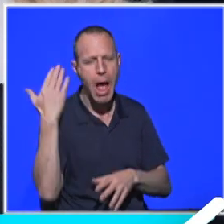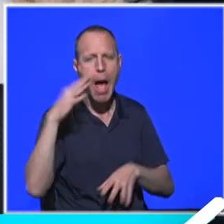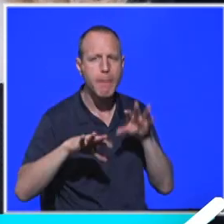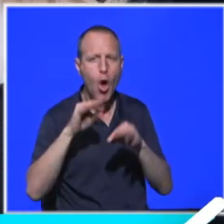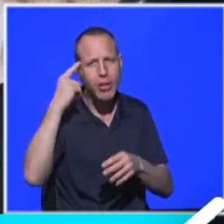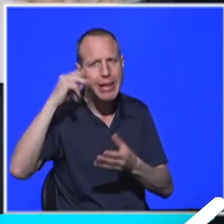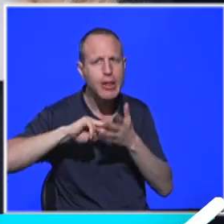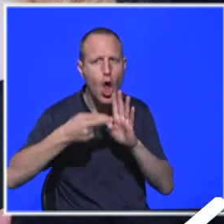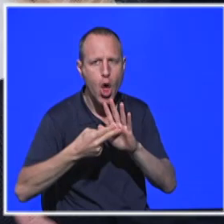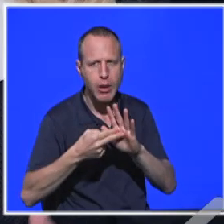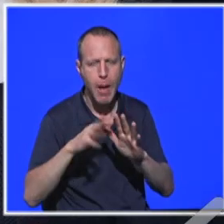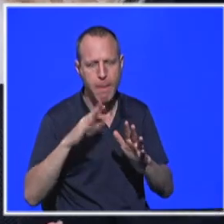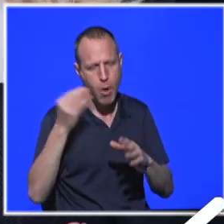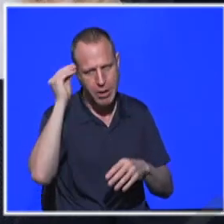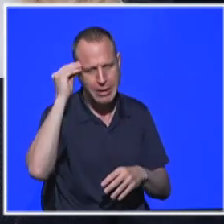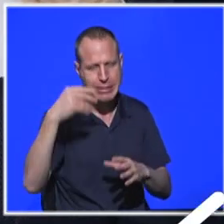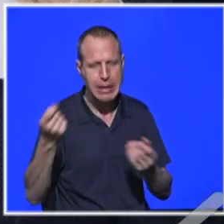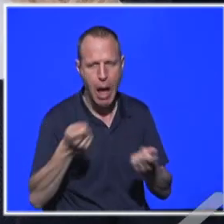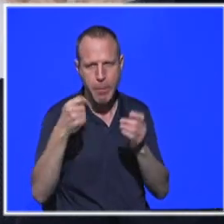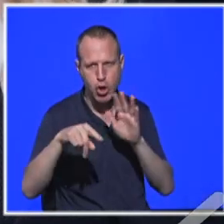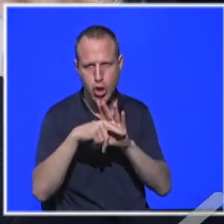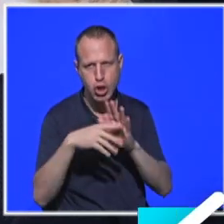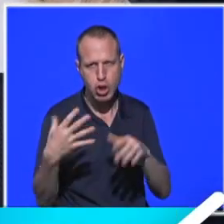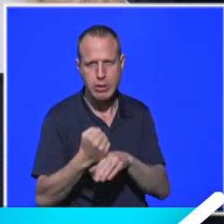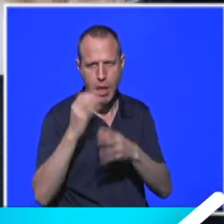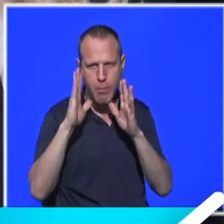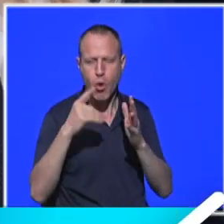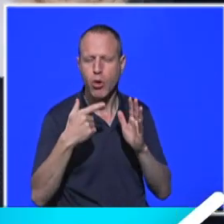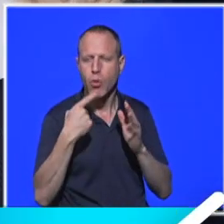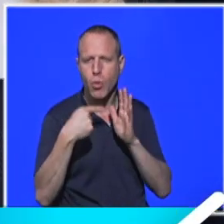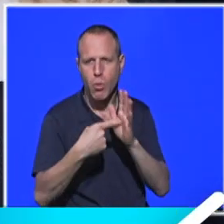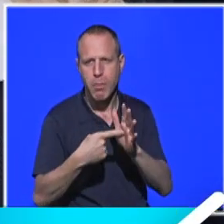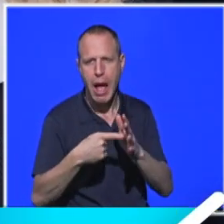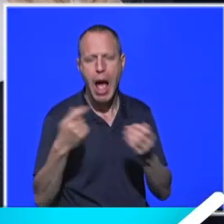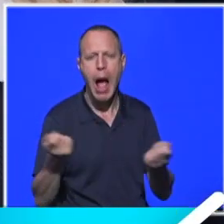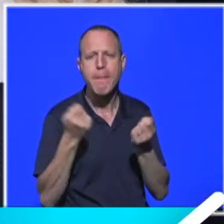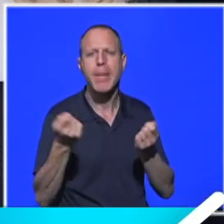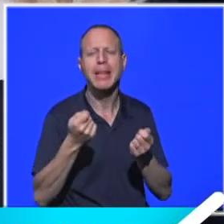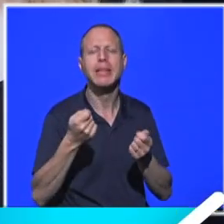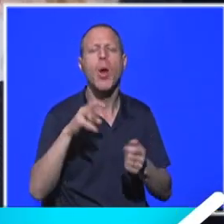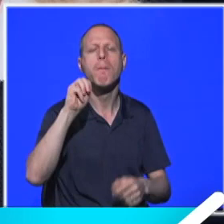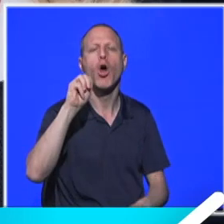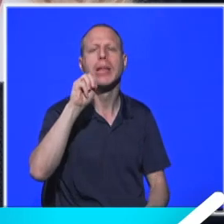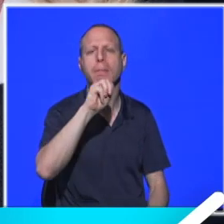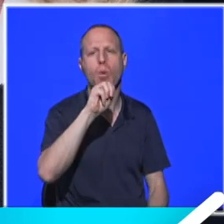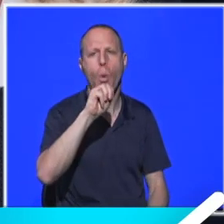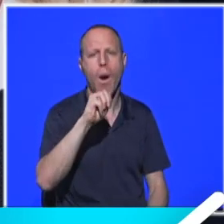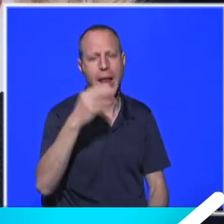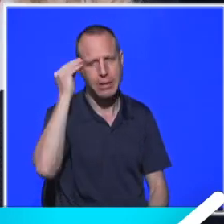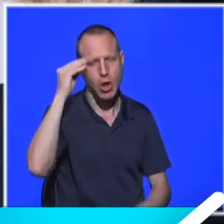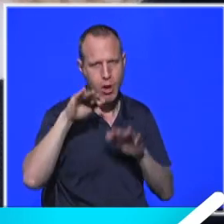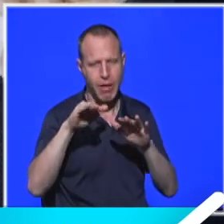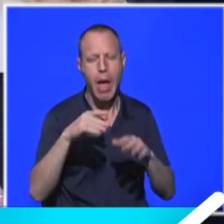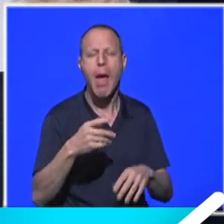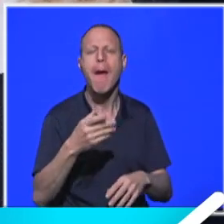אידיאולוגיה, או בוא נזכיר קמפיין שלילי שהצליח מאוד. למשל, קמפיין של מוטי מוראל ז"ל, פרס יחלק את